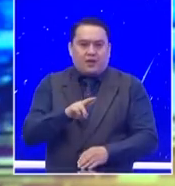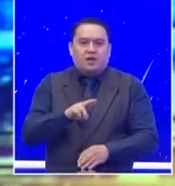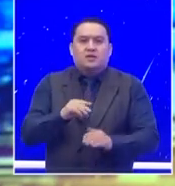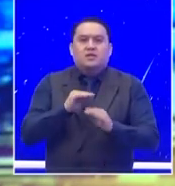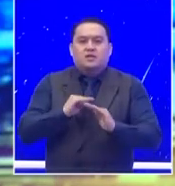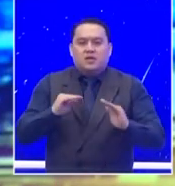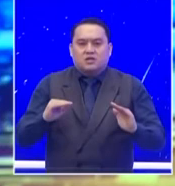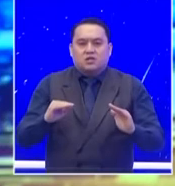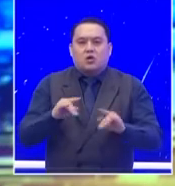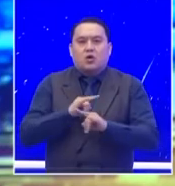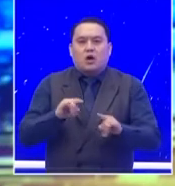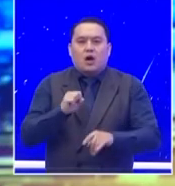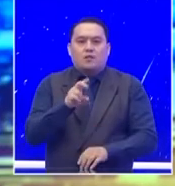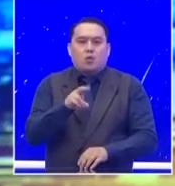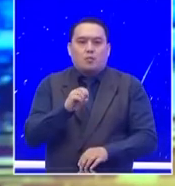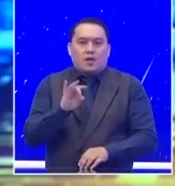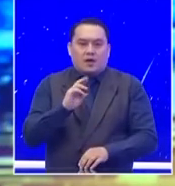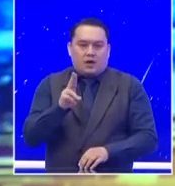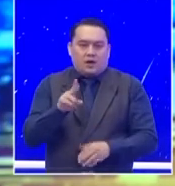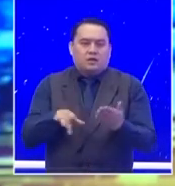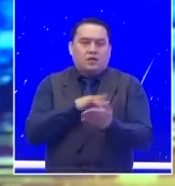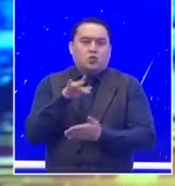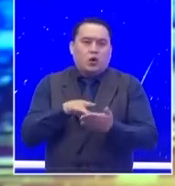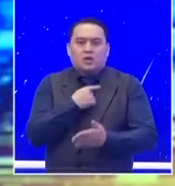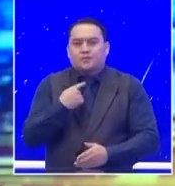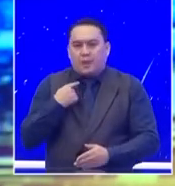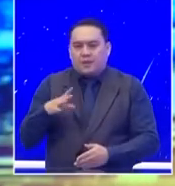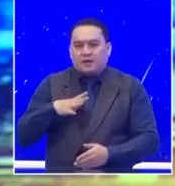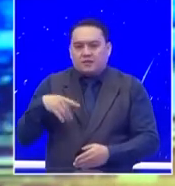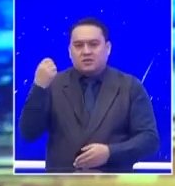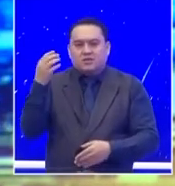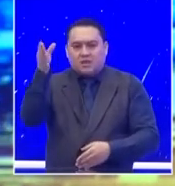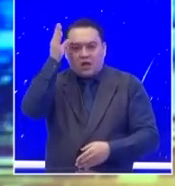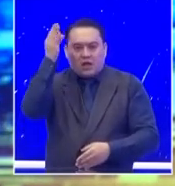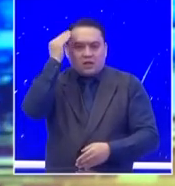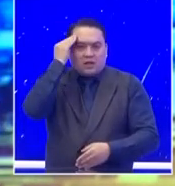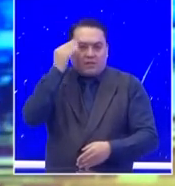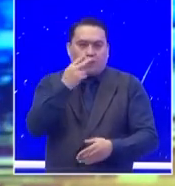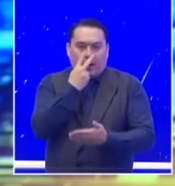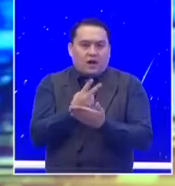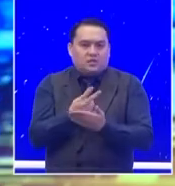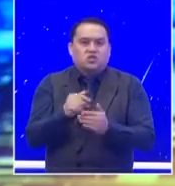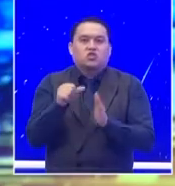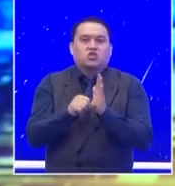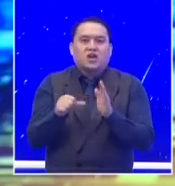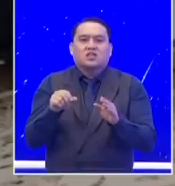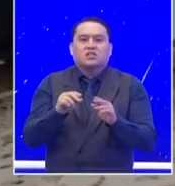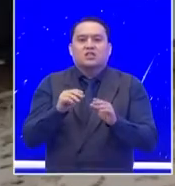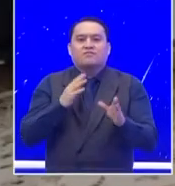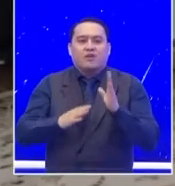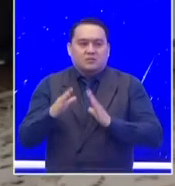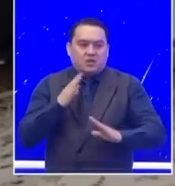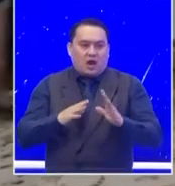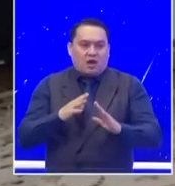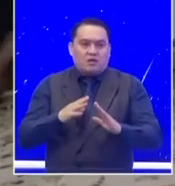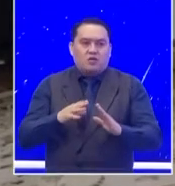в детском саду Айбубек города Талдыкурган. Свои таланты и знания произведения великого поэта показали 6 воспитателей,